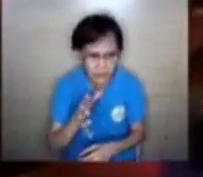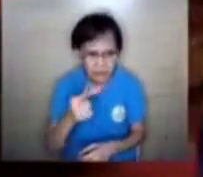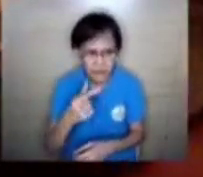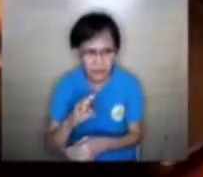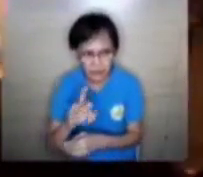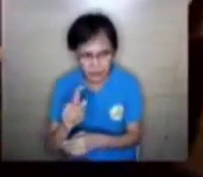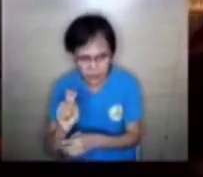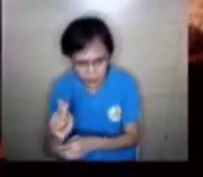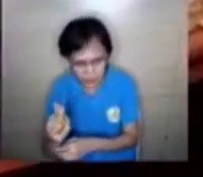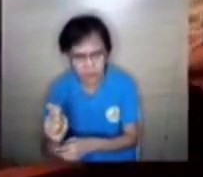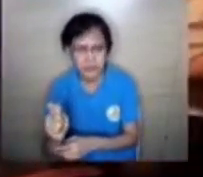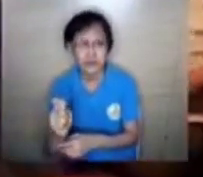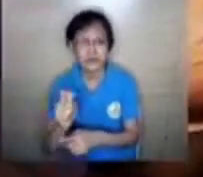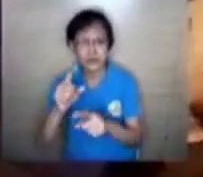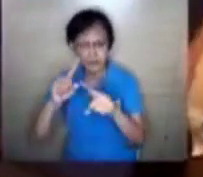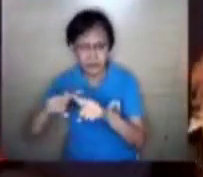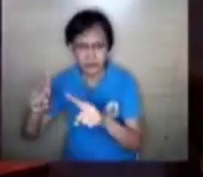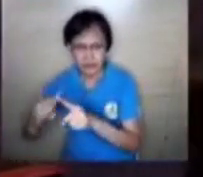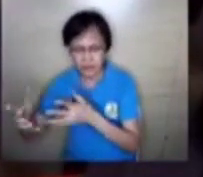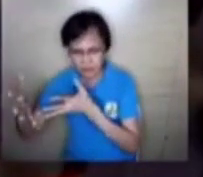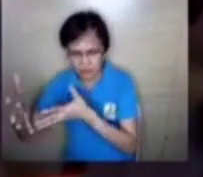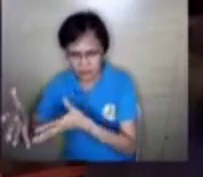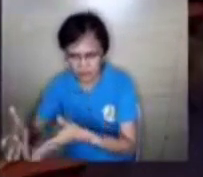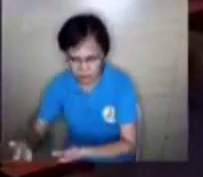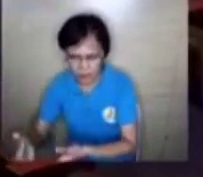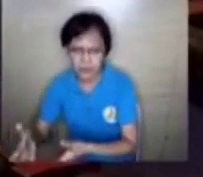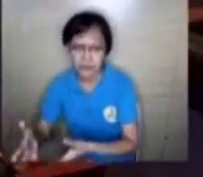crisis, at abandoned elderly.